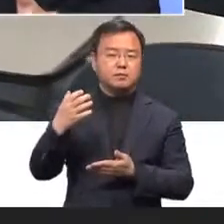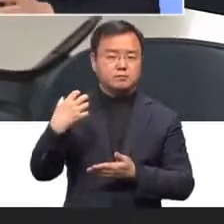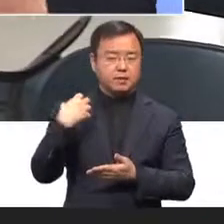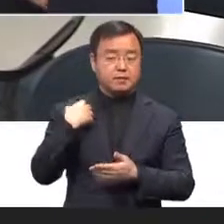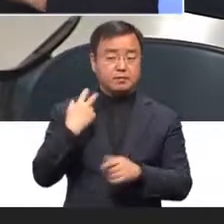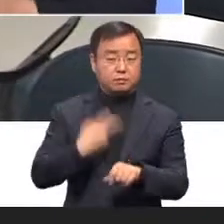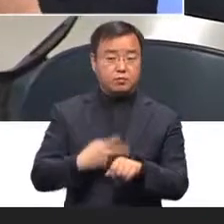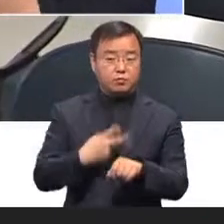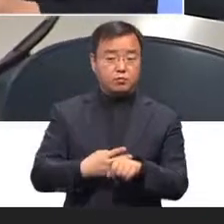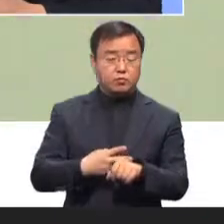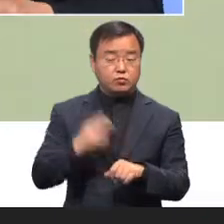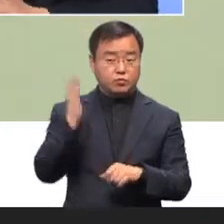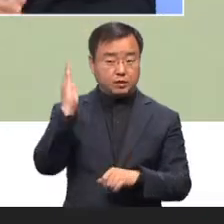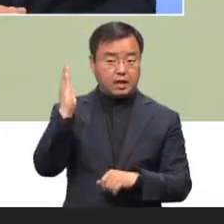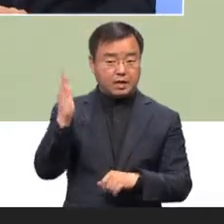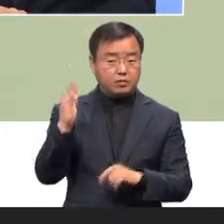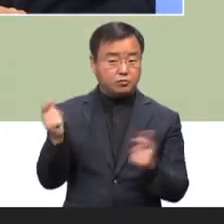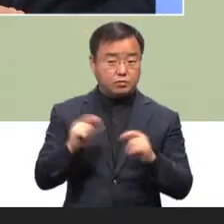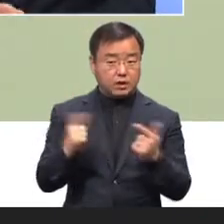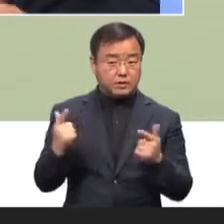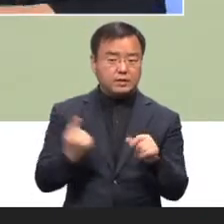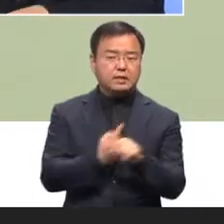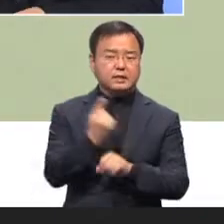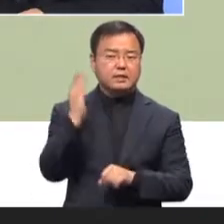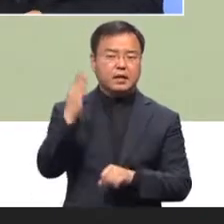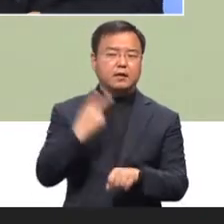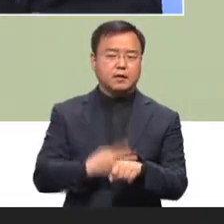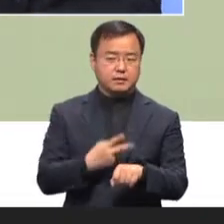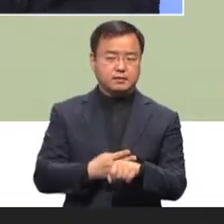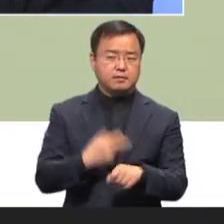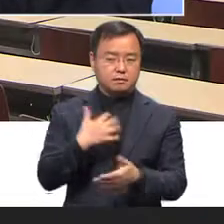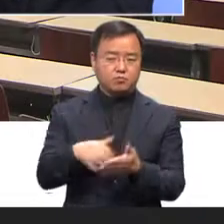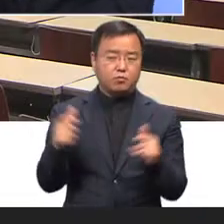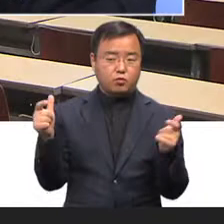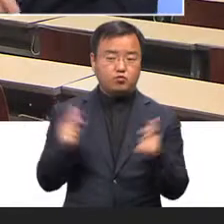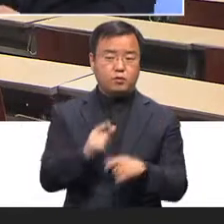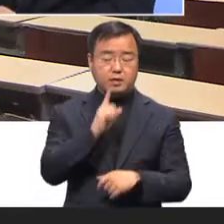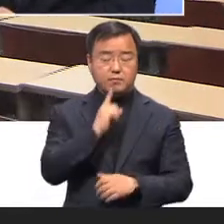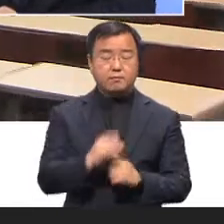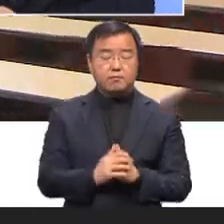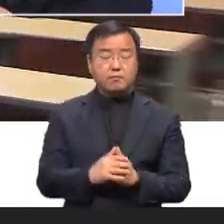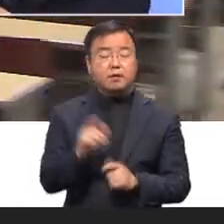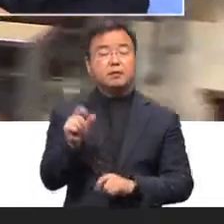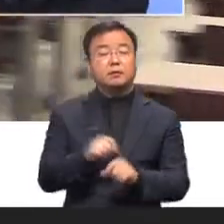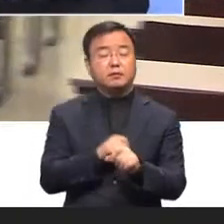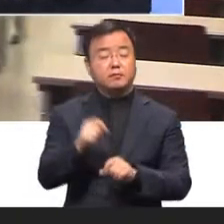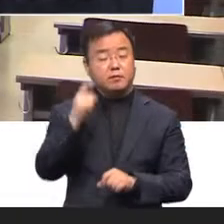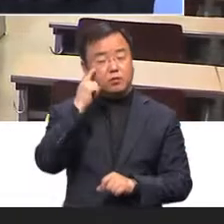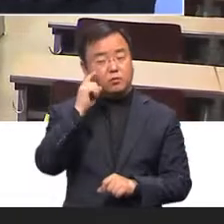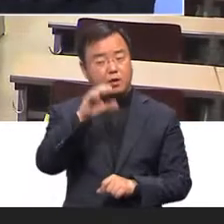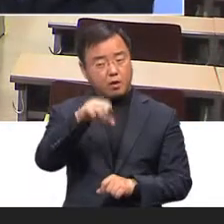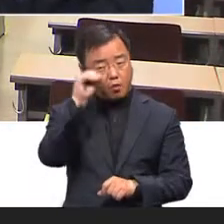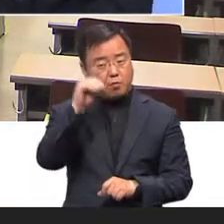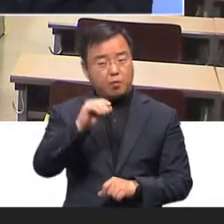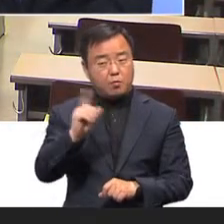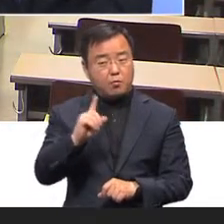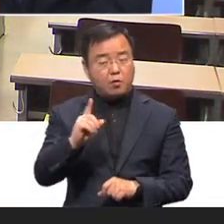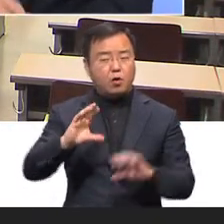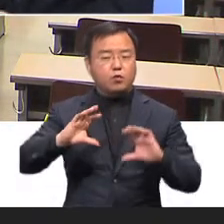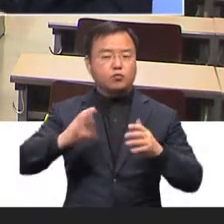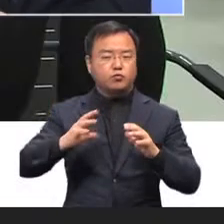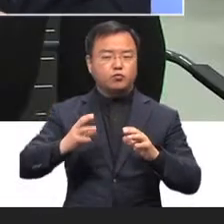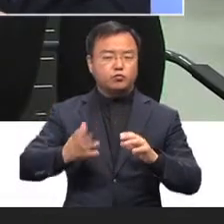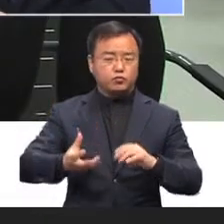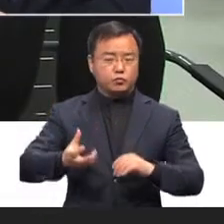없어요 그런 결국 시간 강사들의 강의 비율이 줄었다고 볼 수 없게 없는 상황이고 특히 이제 눈에 띄는 게 뭐냐면 국공립대 보다는